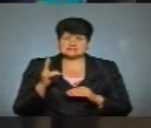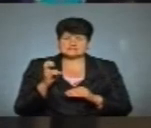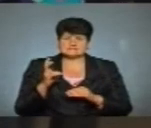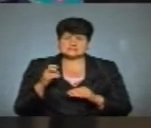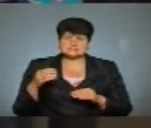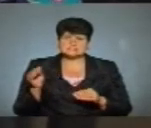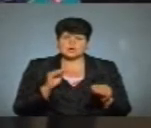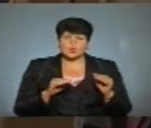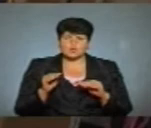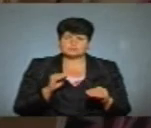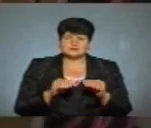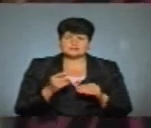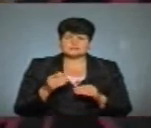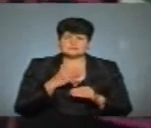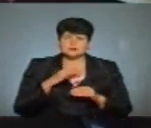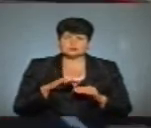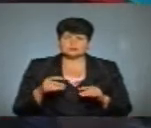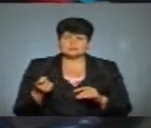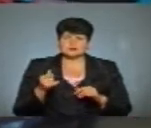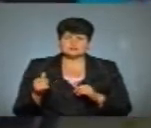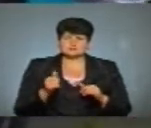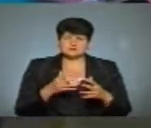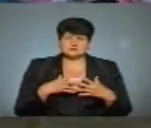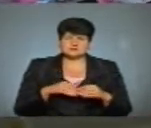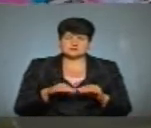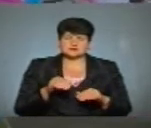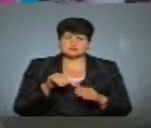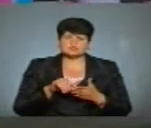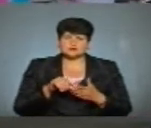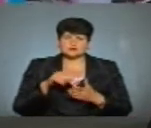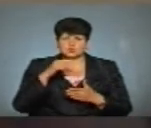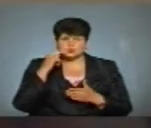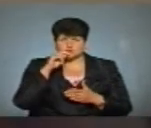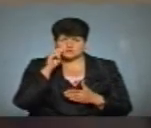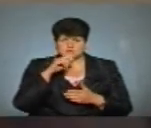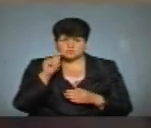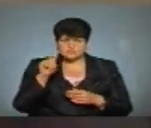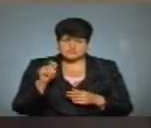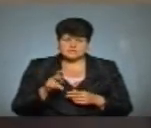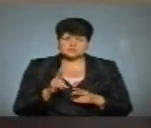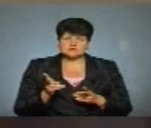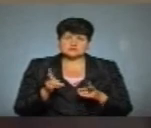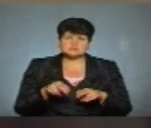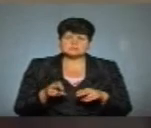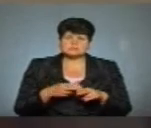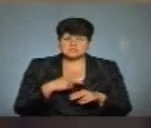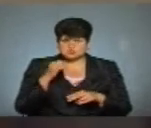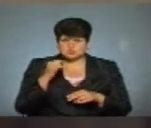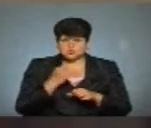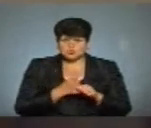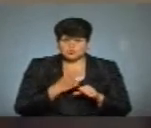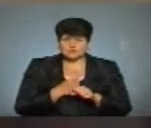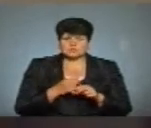з багатодітних і малозабезпечених сімей, дітям учасників російсько-української війни, а також тим, чиї батьки залишилися без роботи через